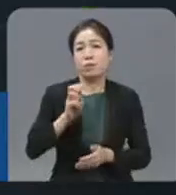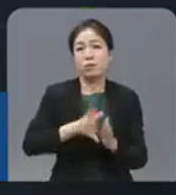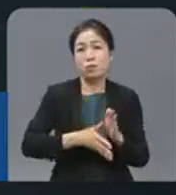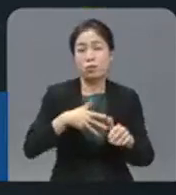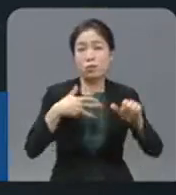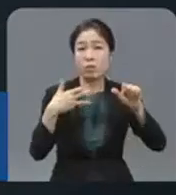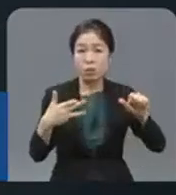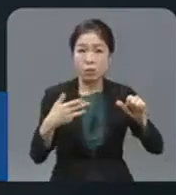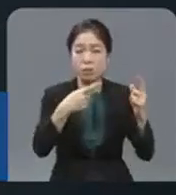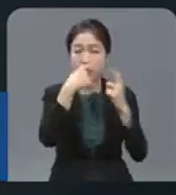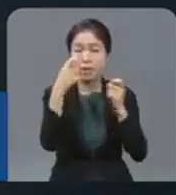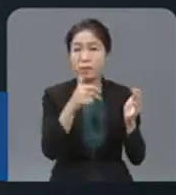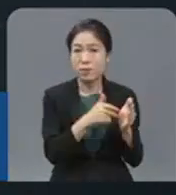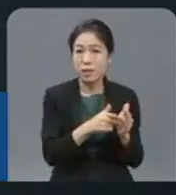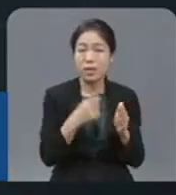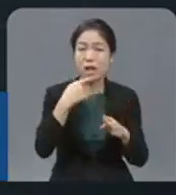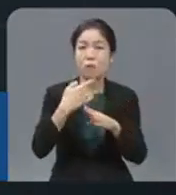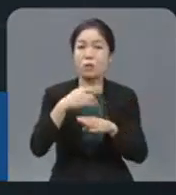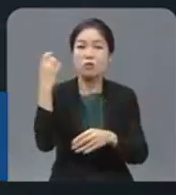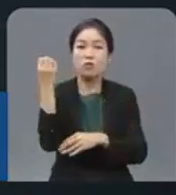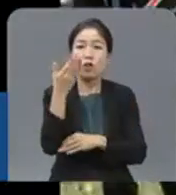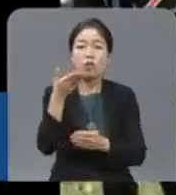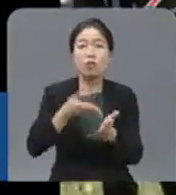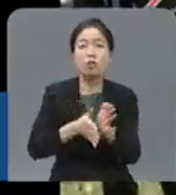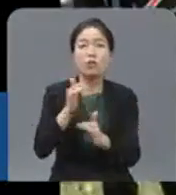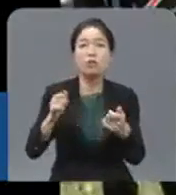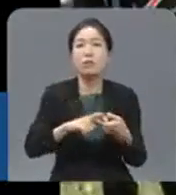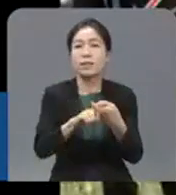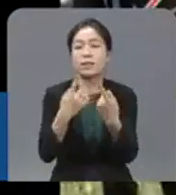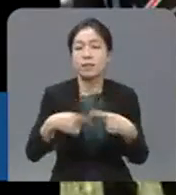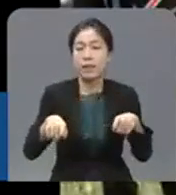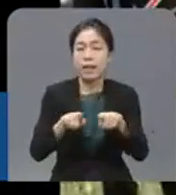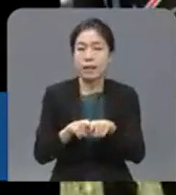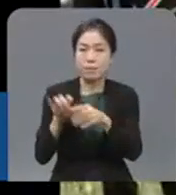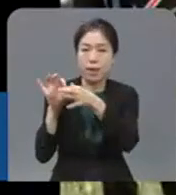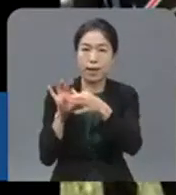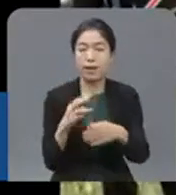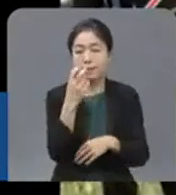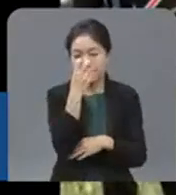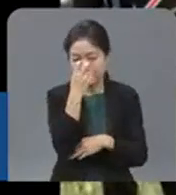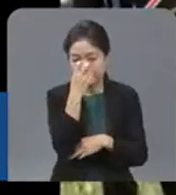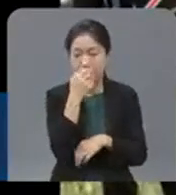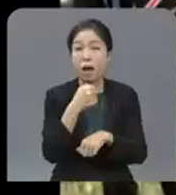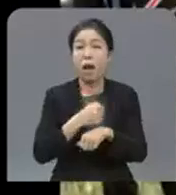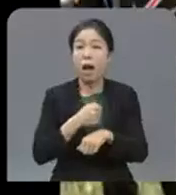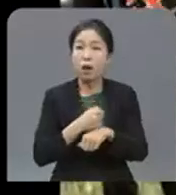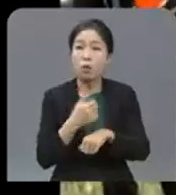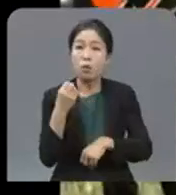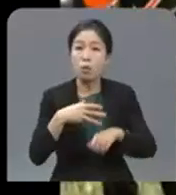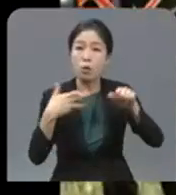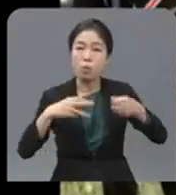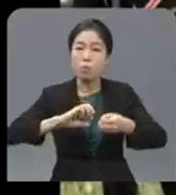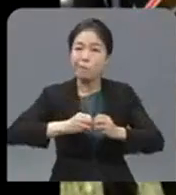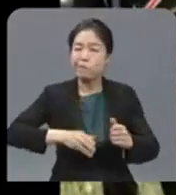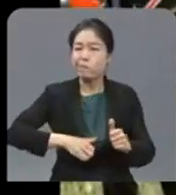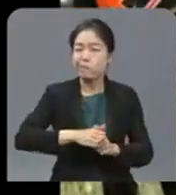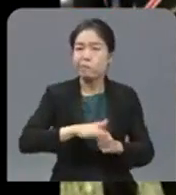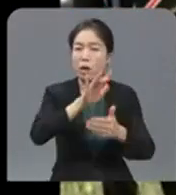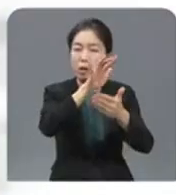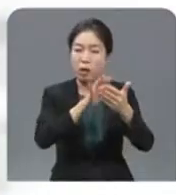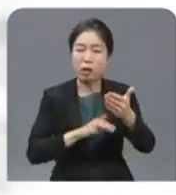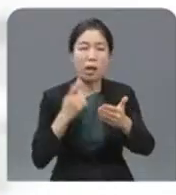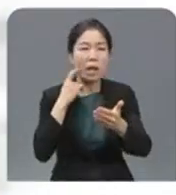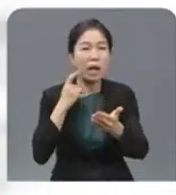광주시는 5.18 기념재단 민주 언론 시민연합과 함께 지속적인 모니터링을 통해 5.18 외국 혐의 게시물과